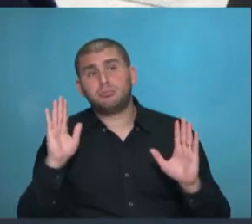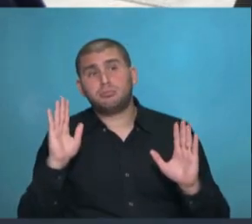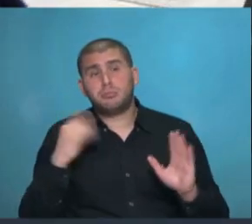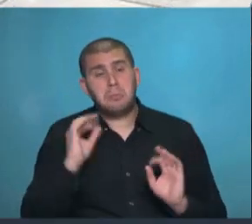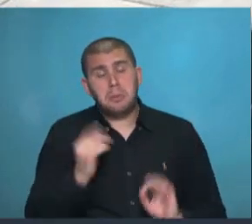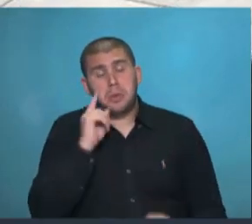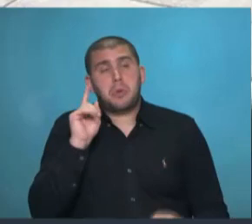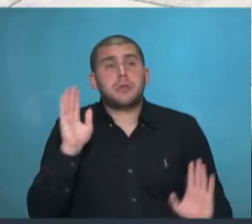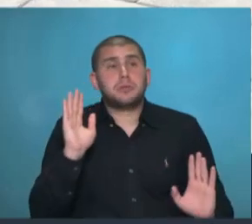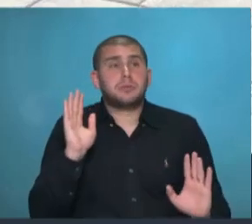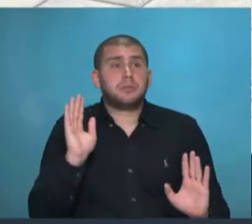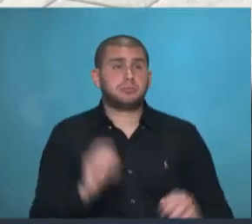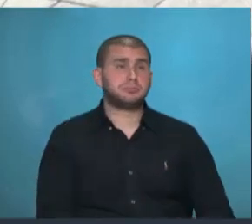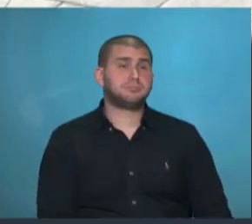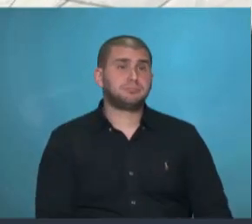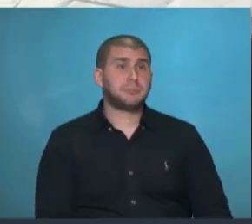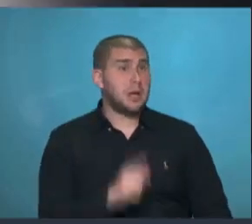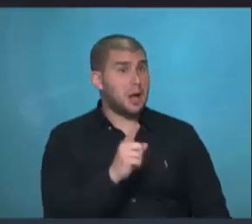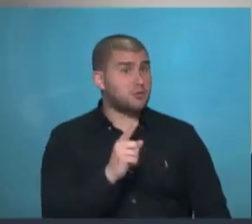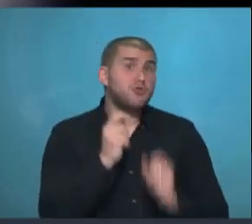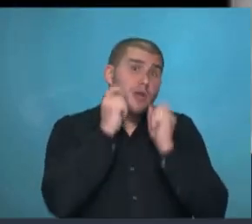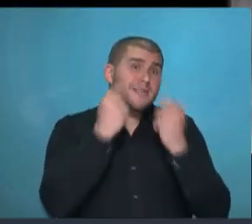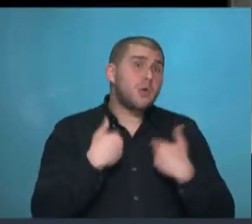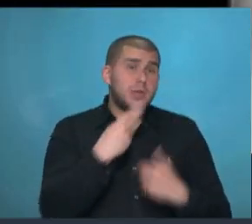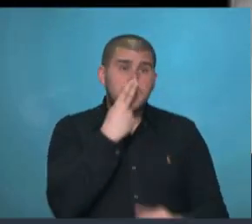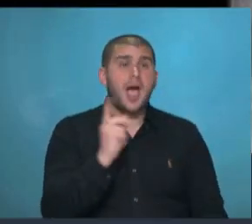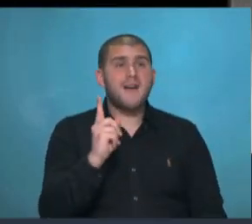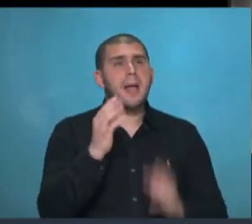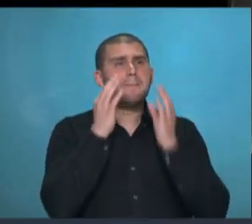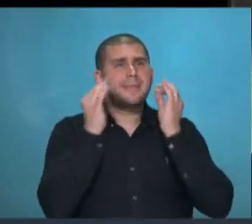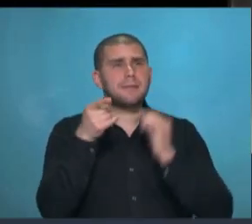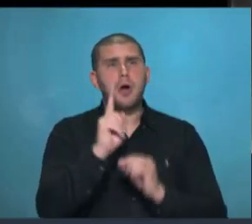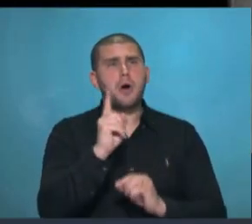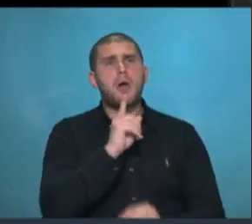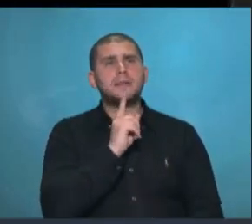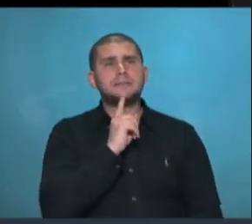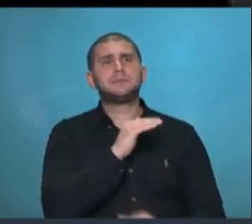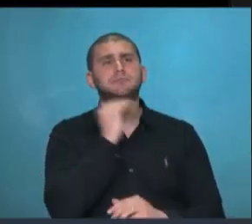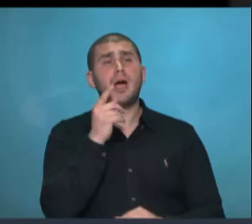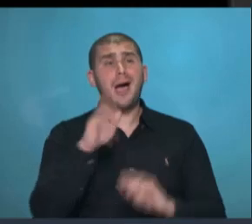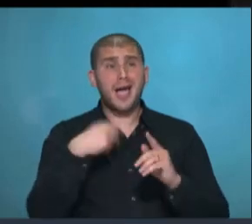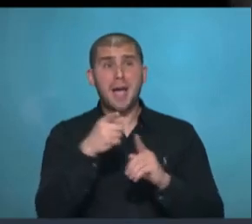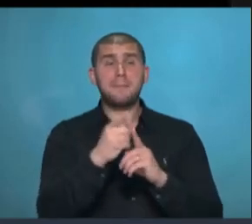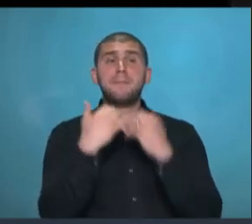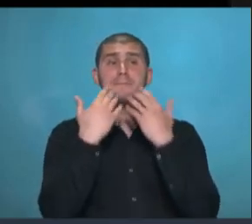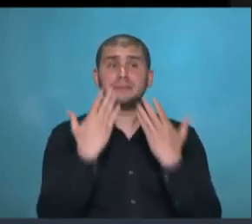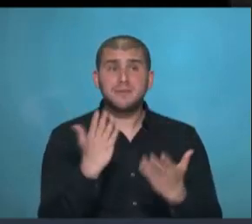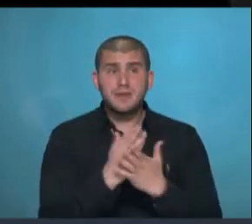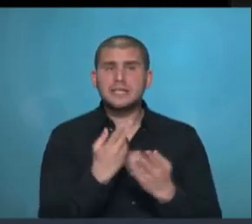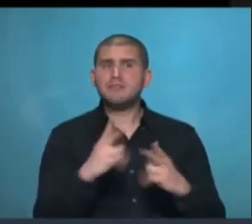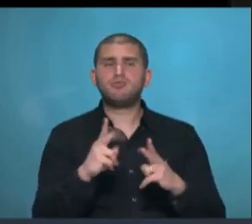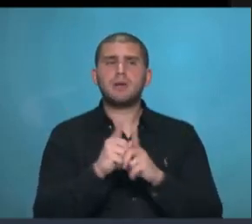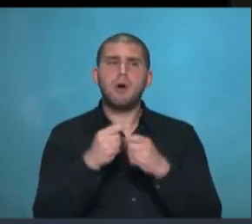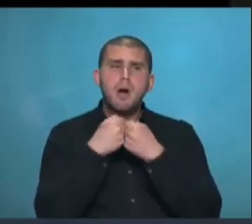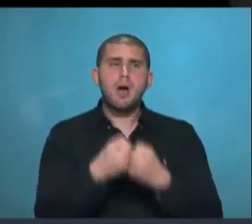לא יודעת. כן? באמת לא יודעת. הגשת אבל מאוד. שיפתיע אותי. אבל הפנתרים אינם מסתפקים בכך. אחרת כך הם מסבירים, לא יוכלו ללחום